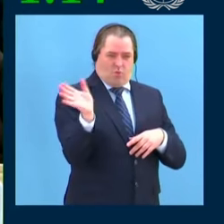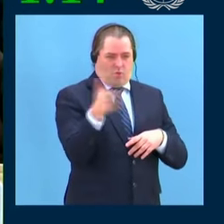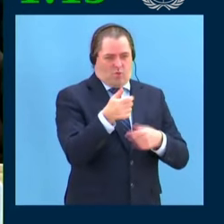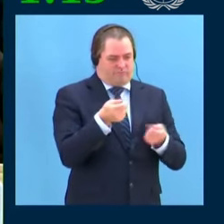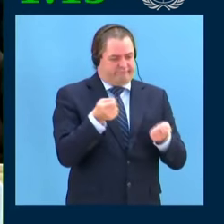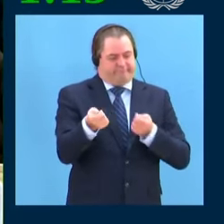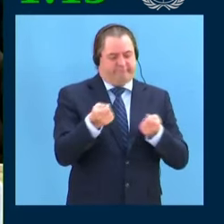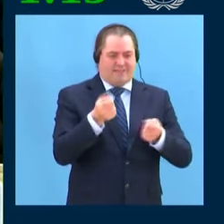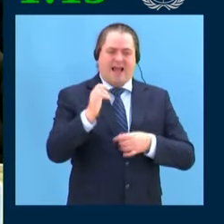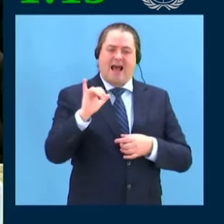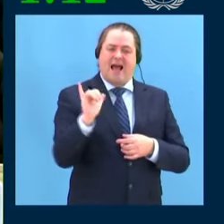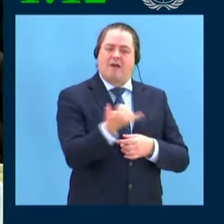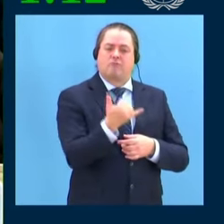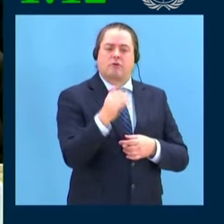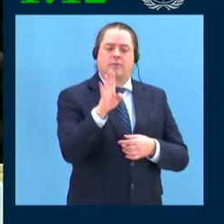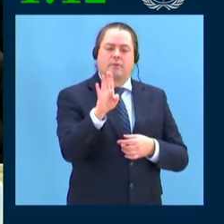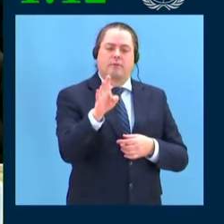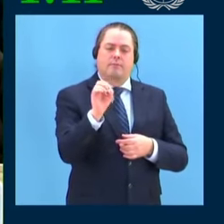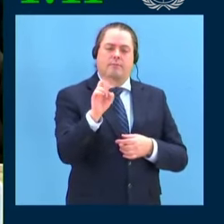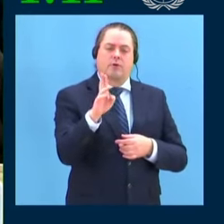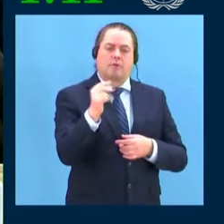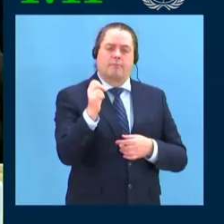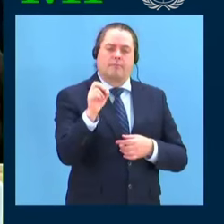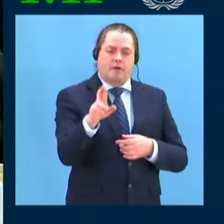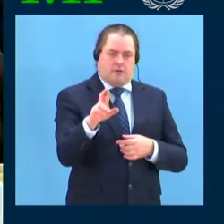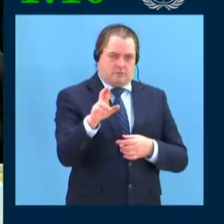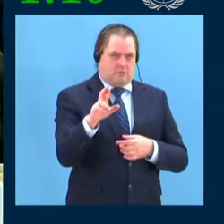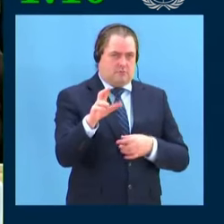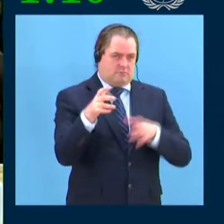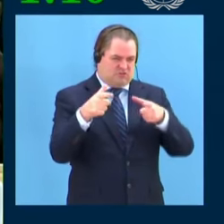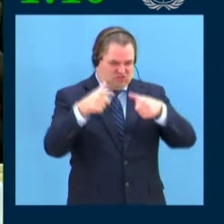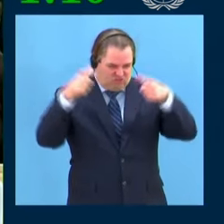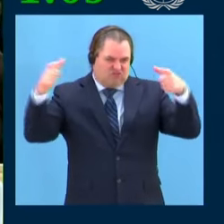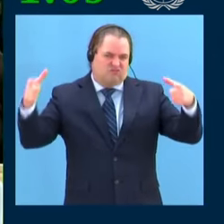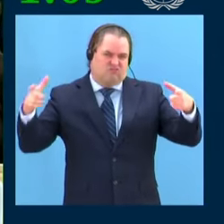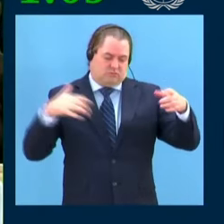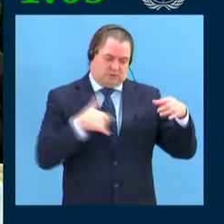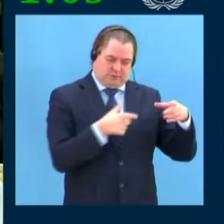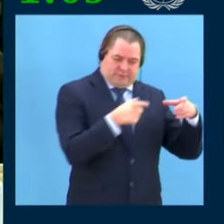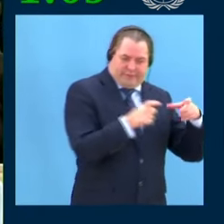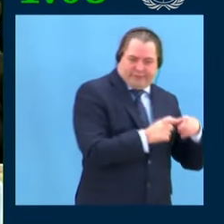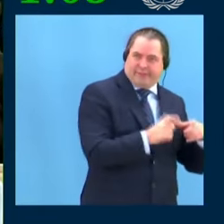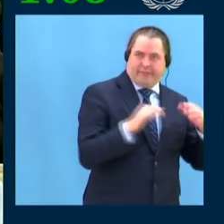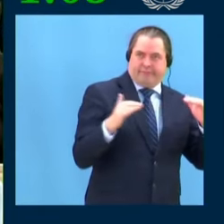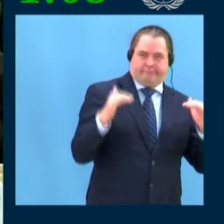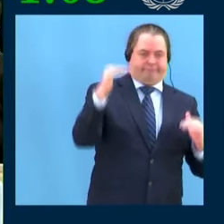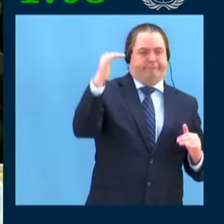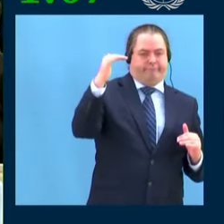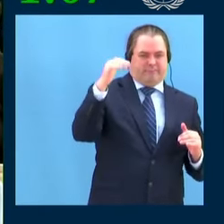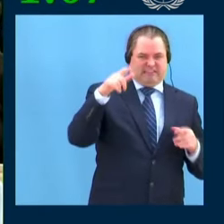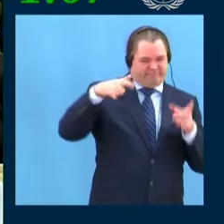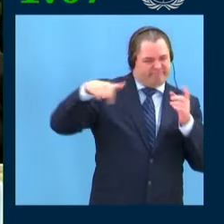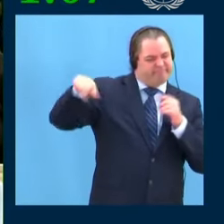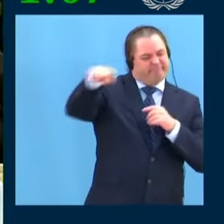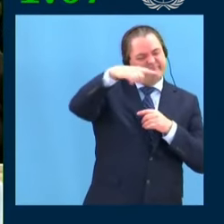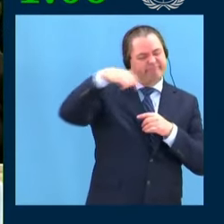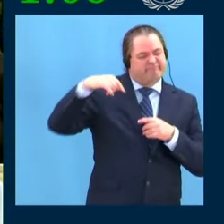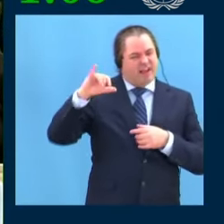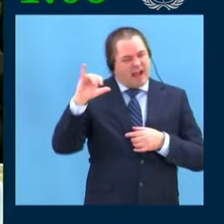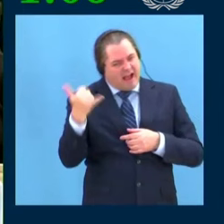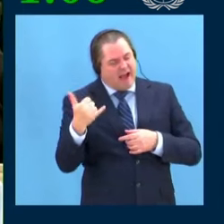l'esclavage arabo-berbère depuis plusieurs siècles. Les ethnies arabes, berbères, alpulars, soninkés et